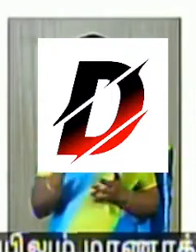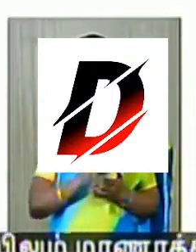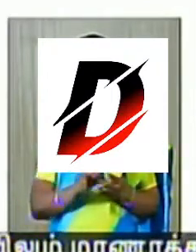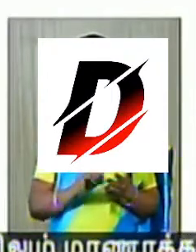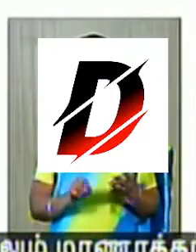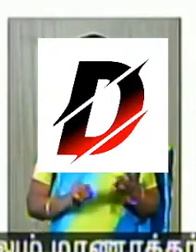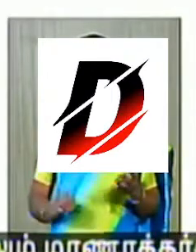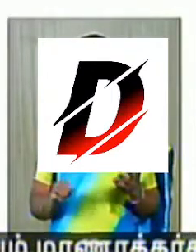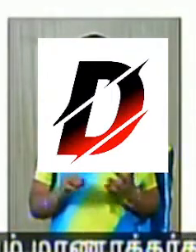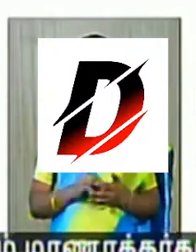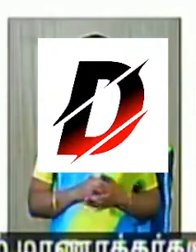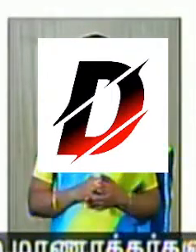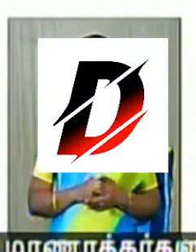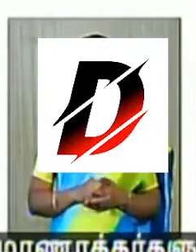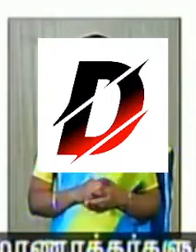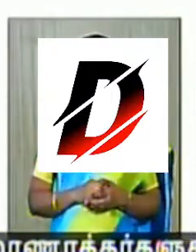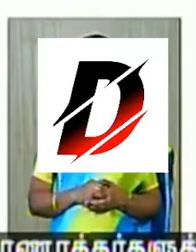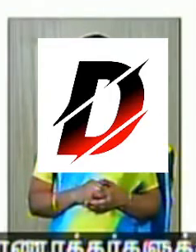0 போடணும்